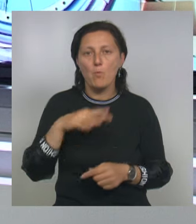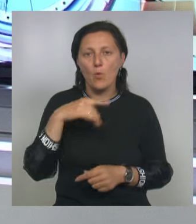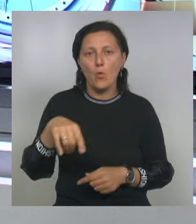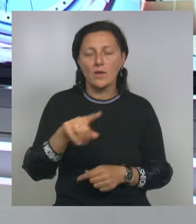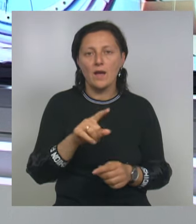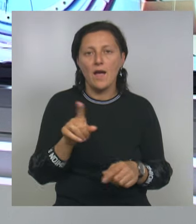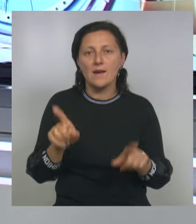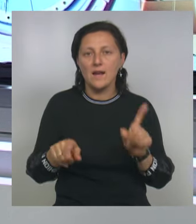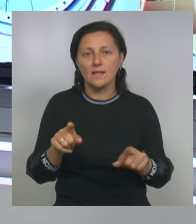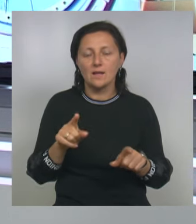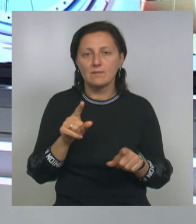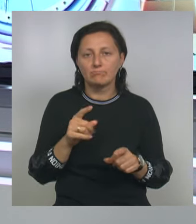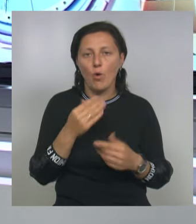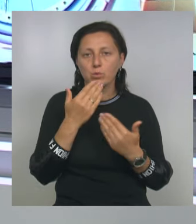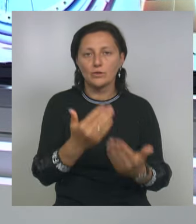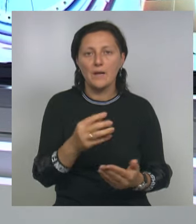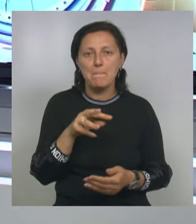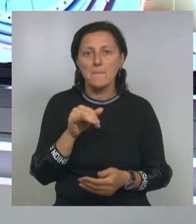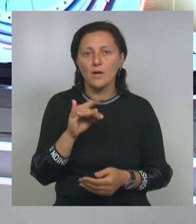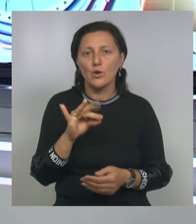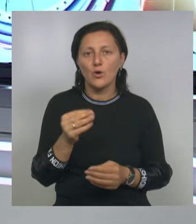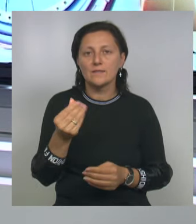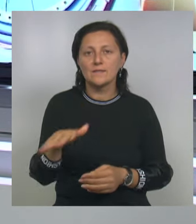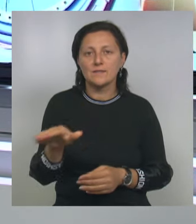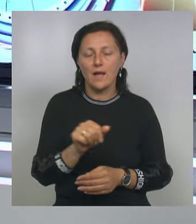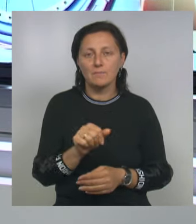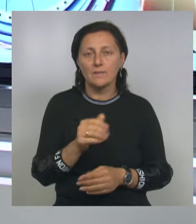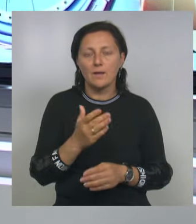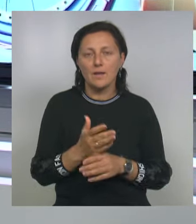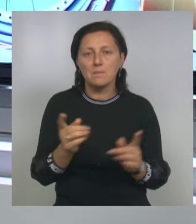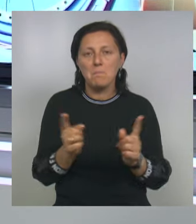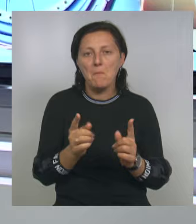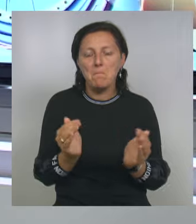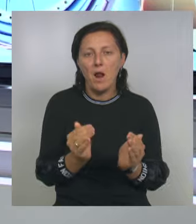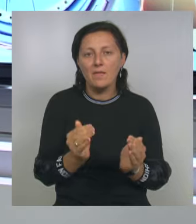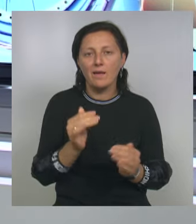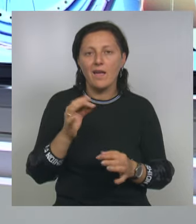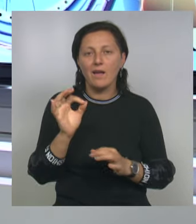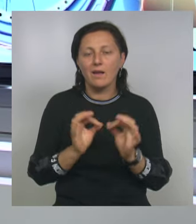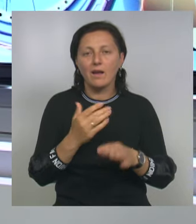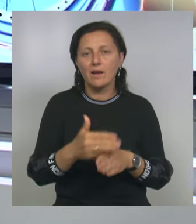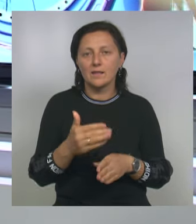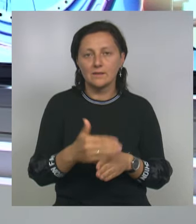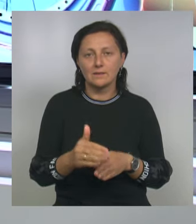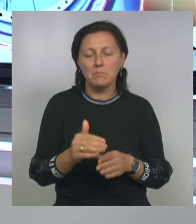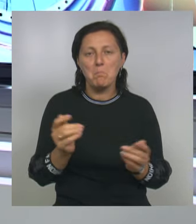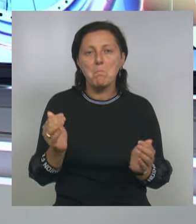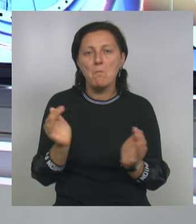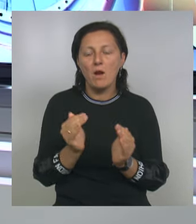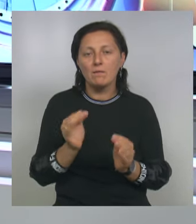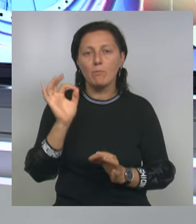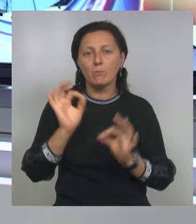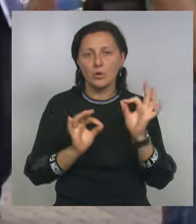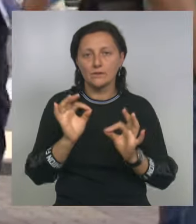реже обращаться за микрозаймами. Речь идет о небольших кредитах на короткий срок под высокий процент. Выдают их не банки, а